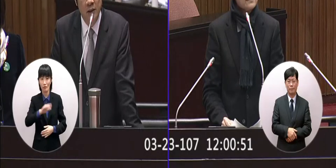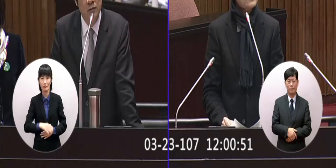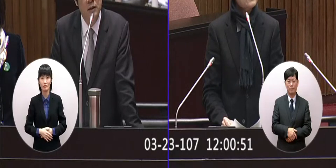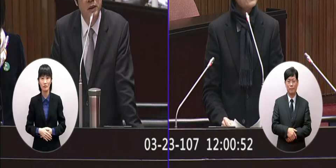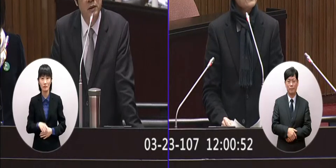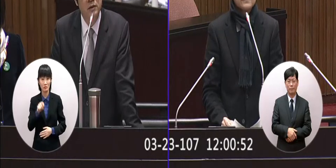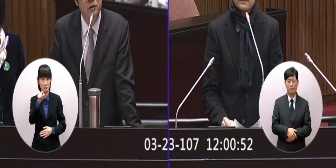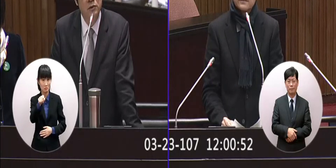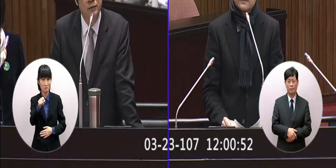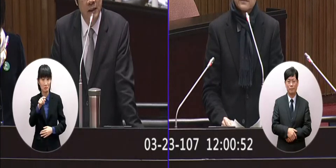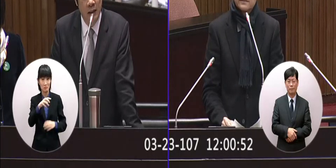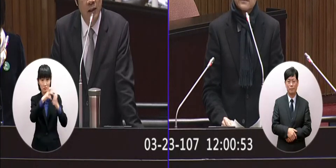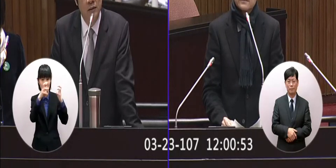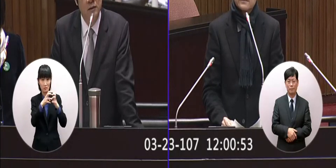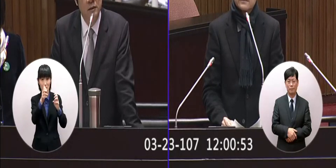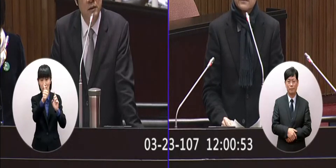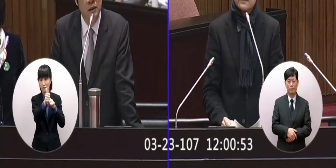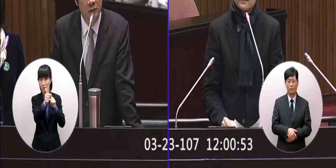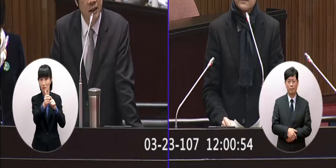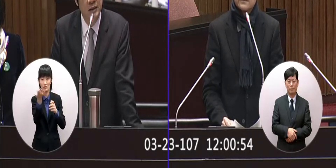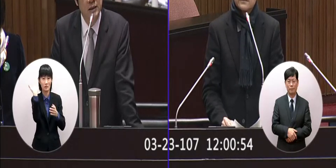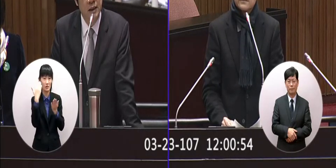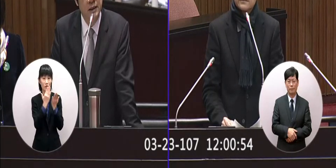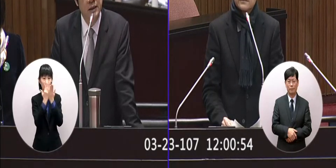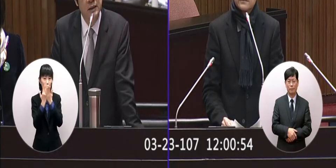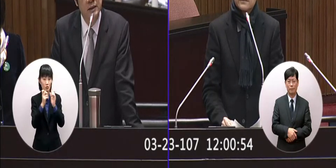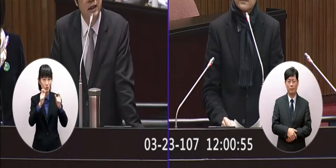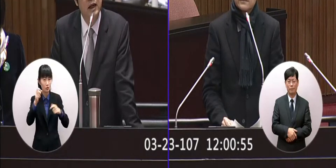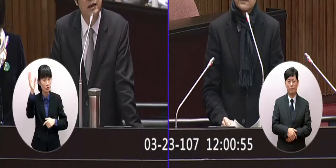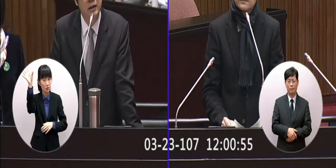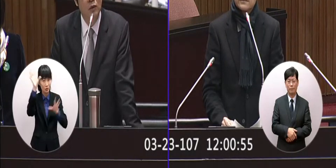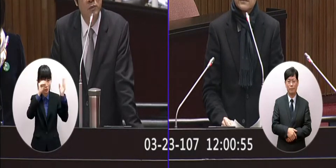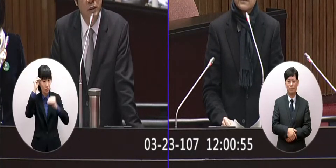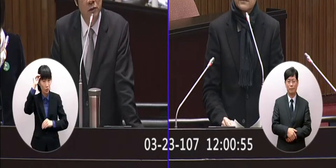学经历各方面都非常好，那我相信他也